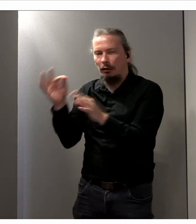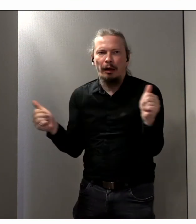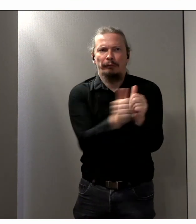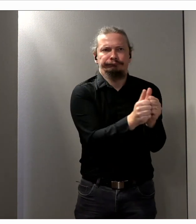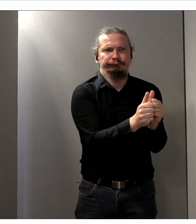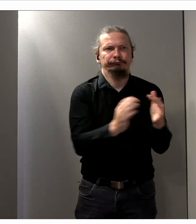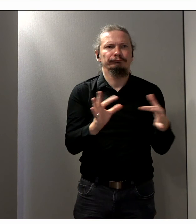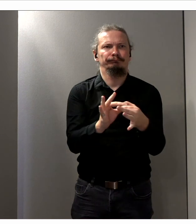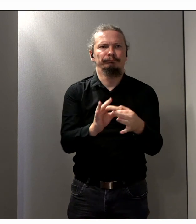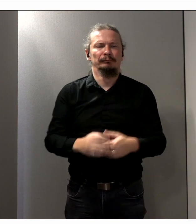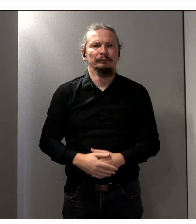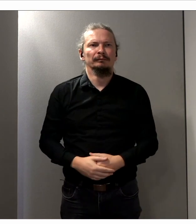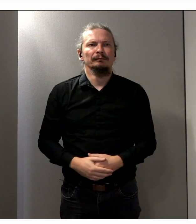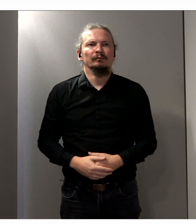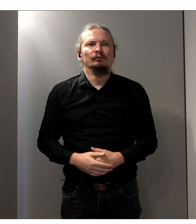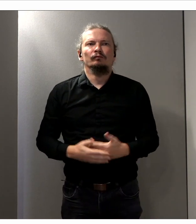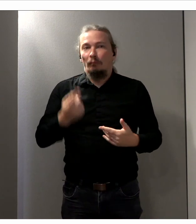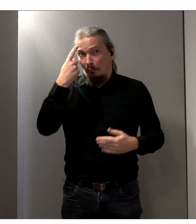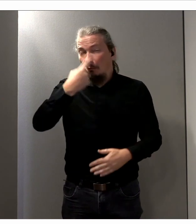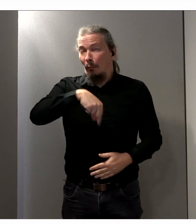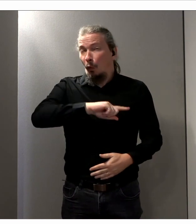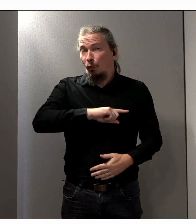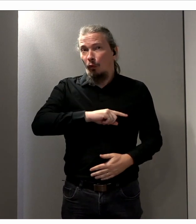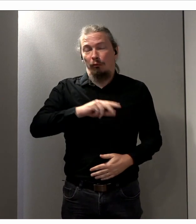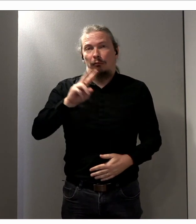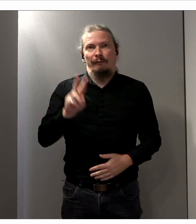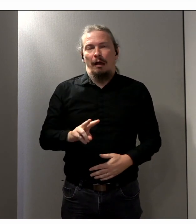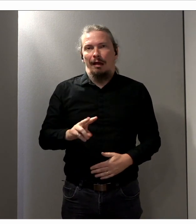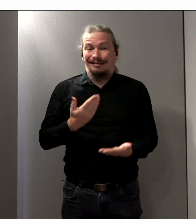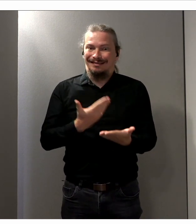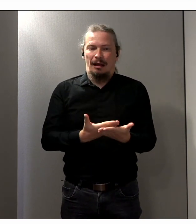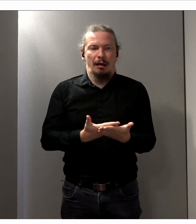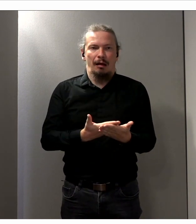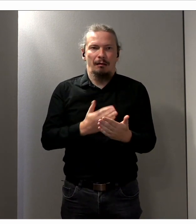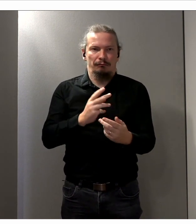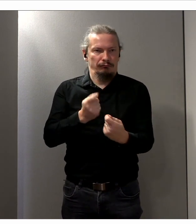de projet. Donc voilà, pour nous, c'est une vraie réponse